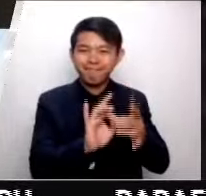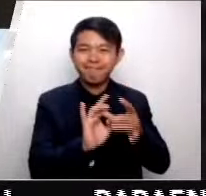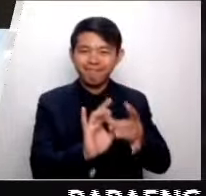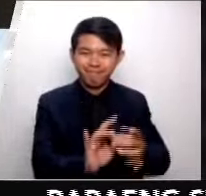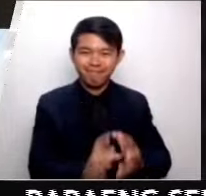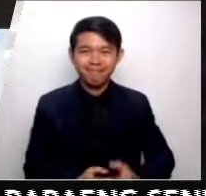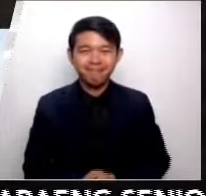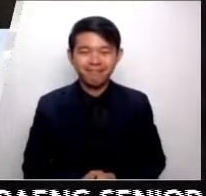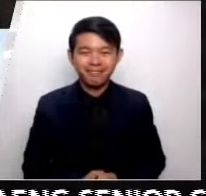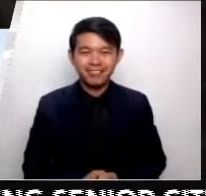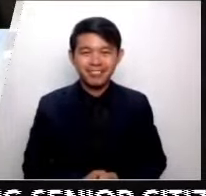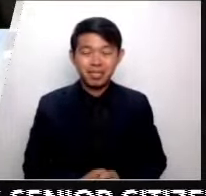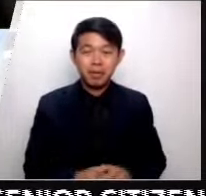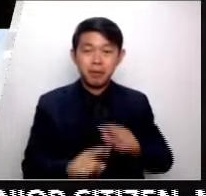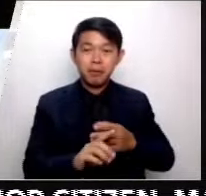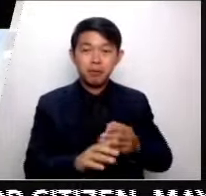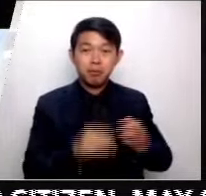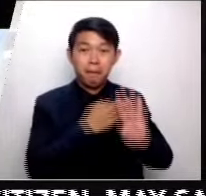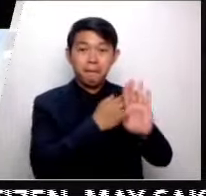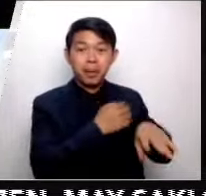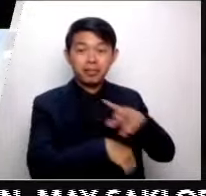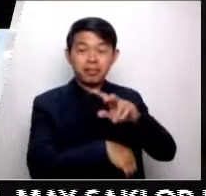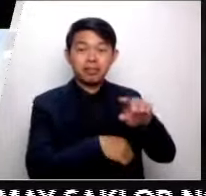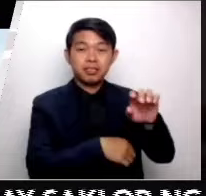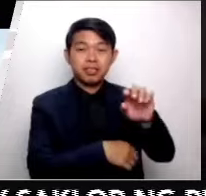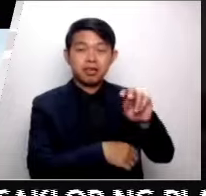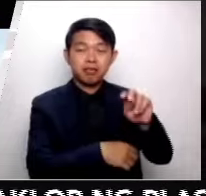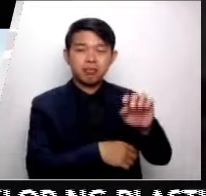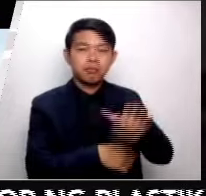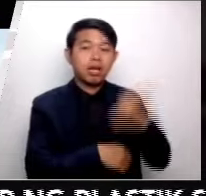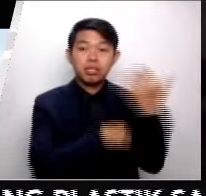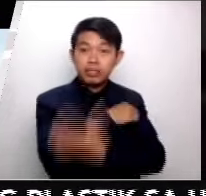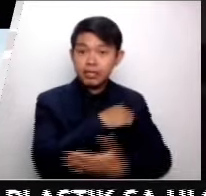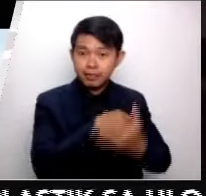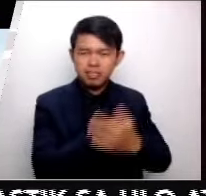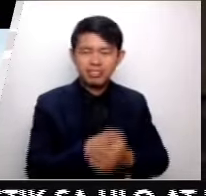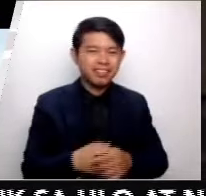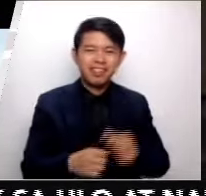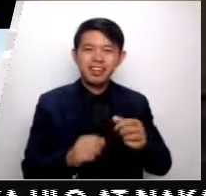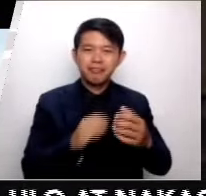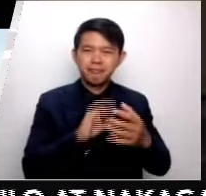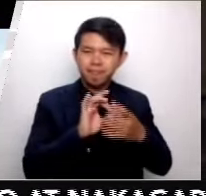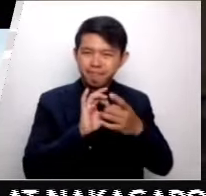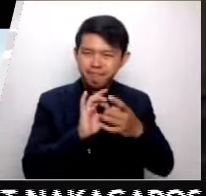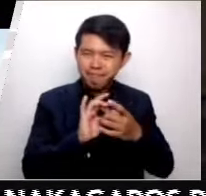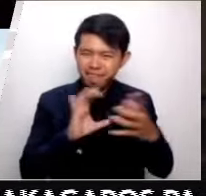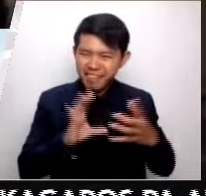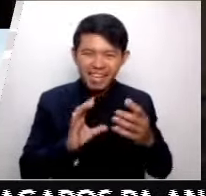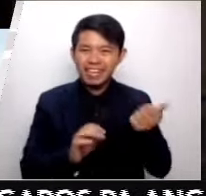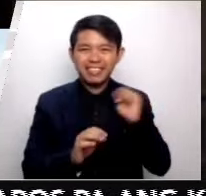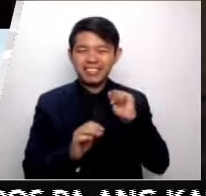Nang paalis na siya, tila ayaw na siyang pakawalan sa higpit ng yakap ng kanyang Lola. Mabalik na lang